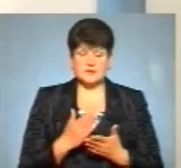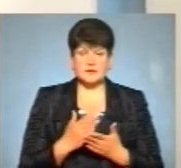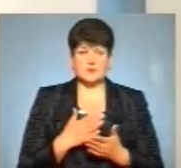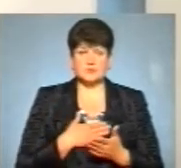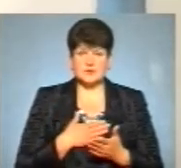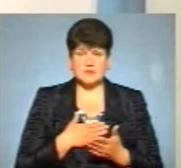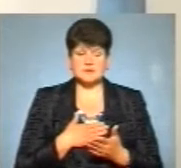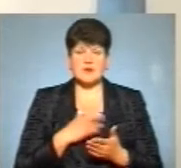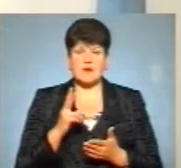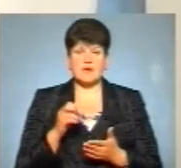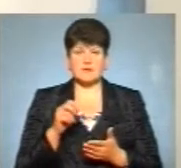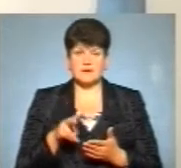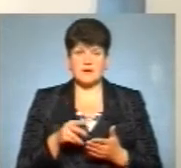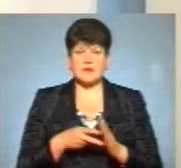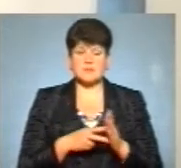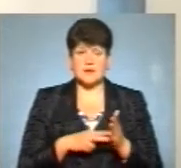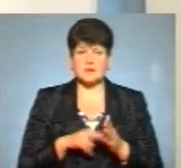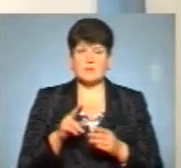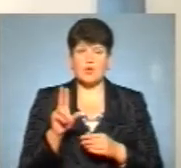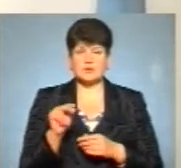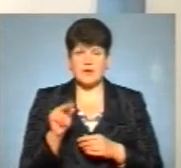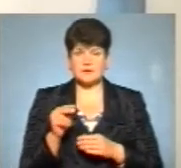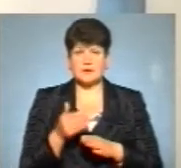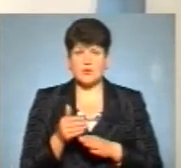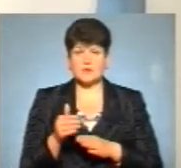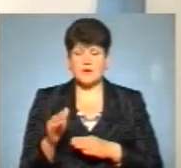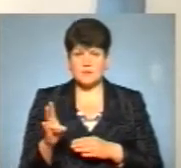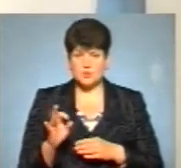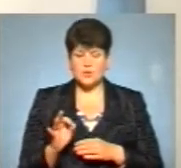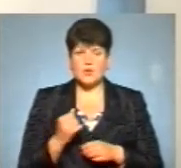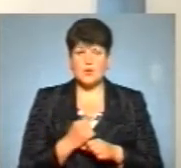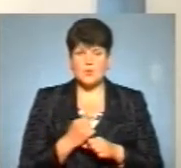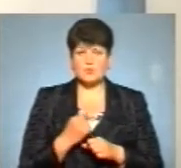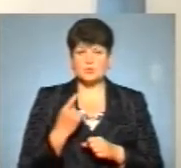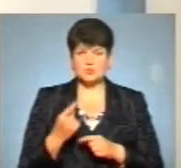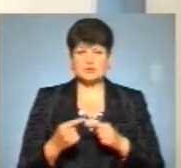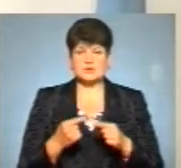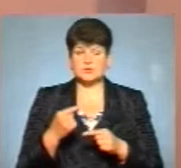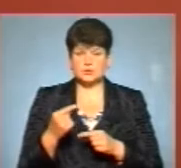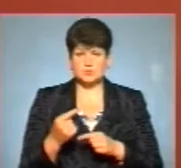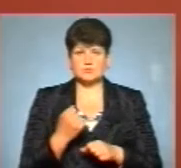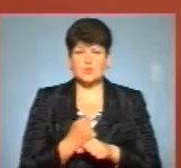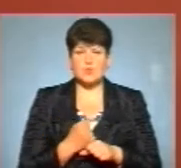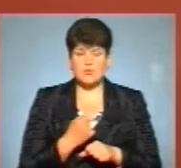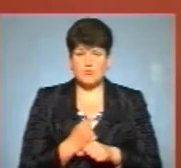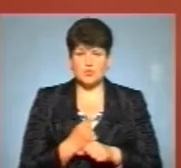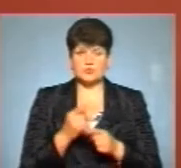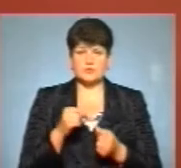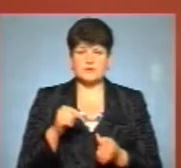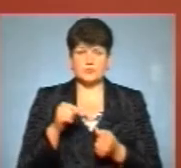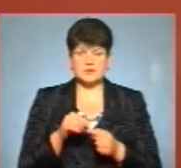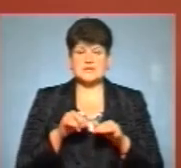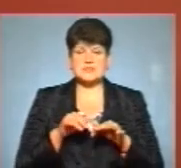календарний план, і ми по датах поетапно робимо одну за другою відповідну роботу, відповідні заходи